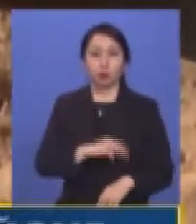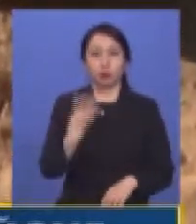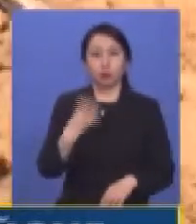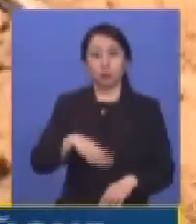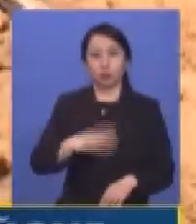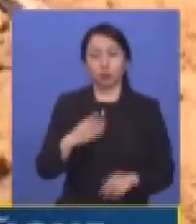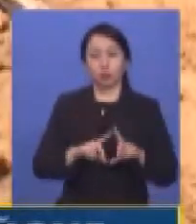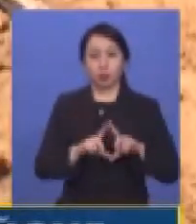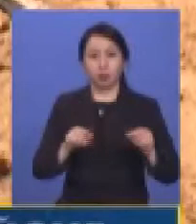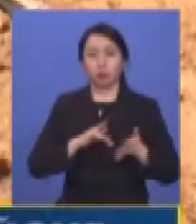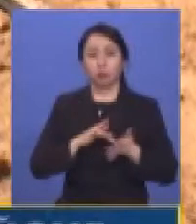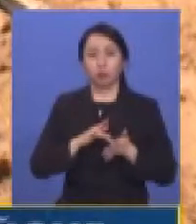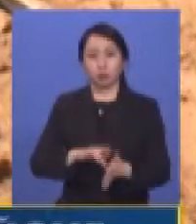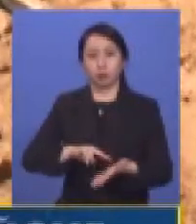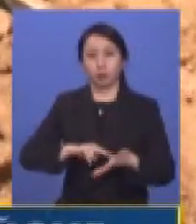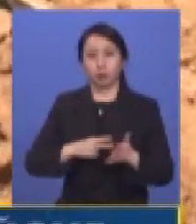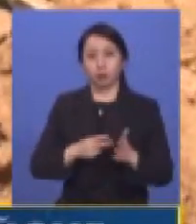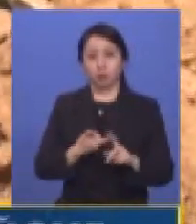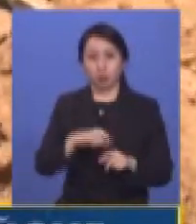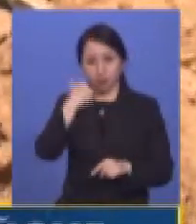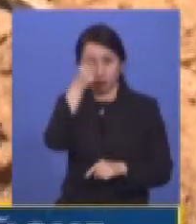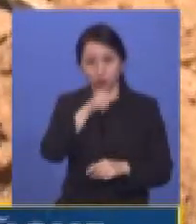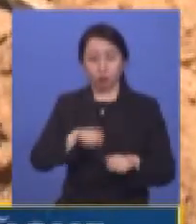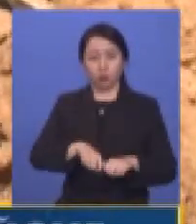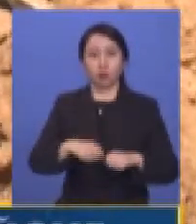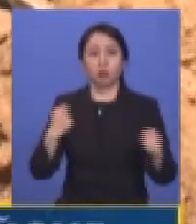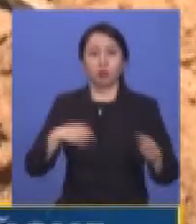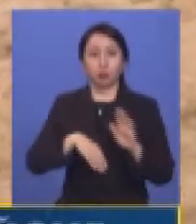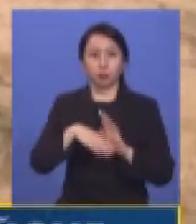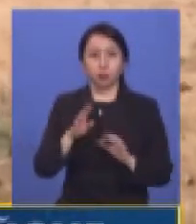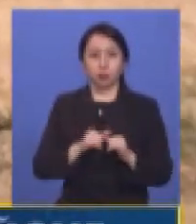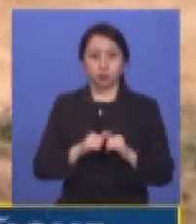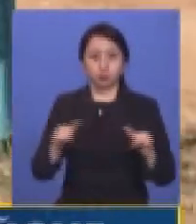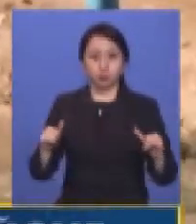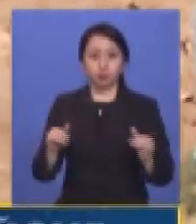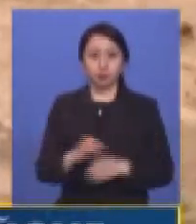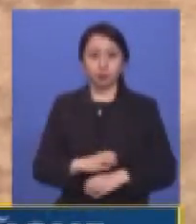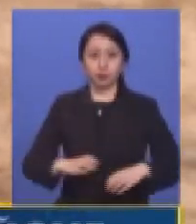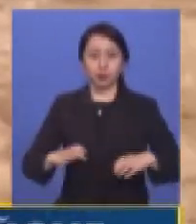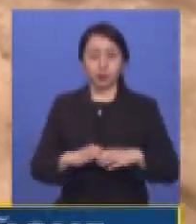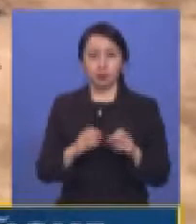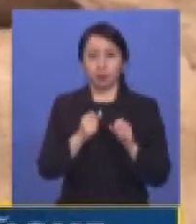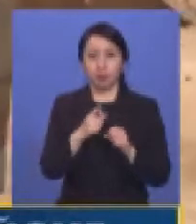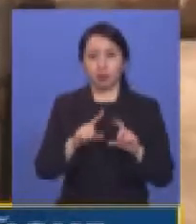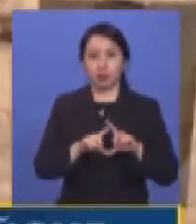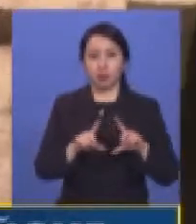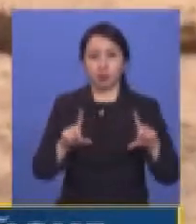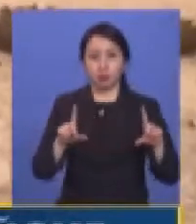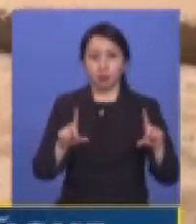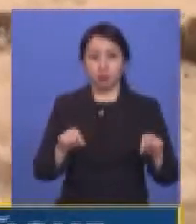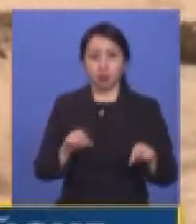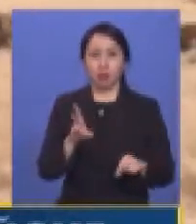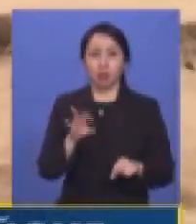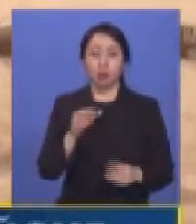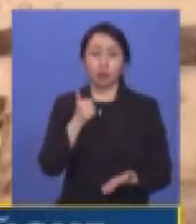действуют 44 объекта туризма и в планах на этот год открытия модернизация и расширение сервиса на 11